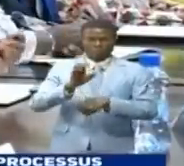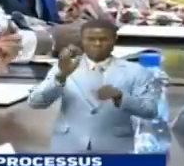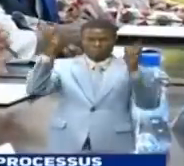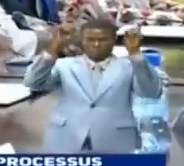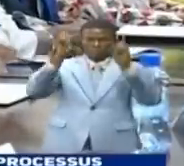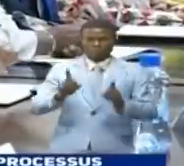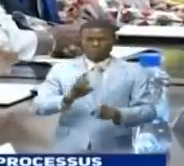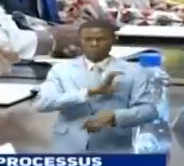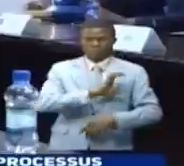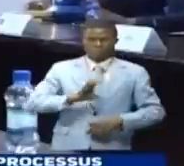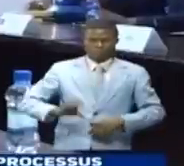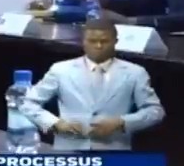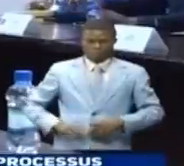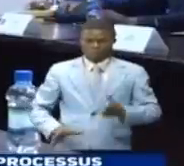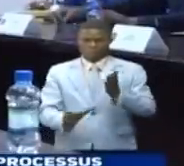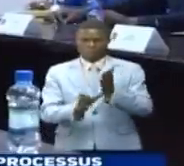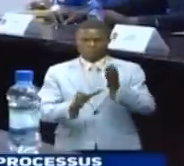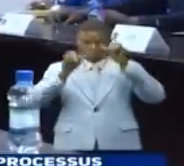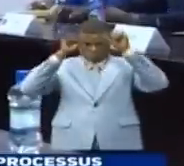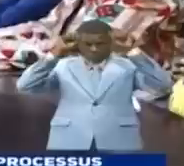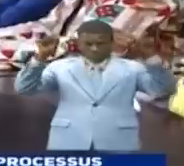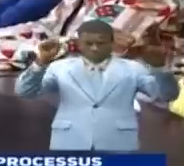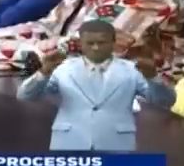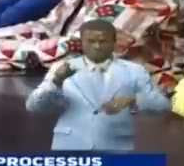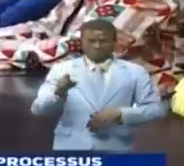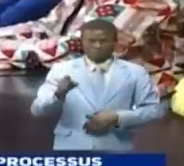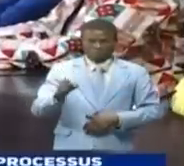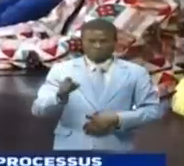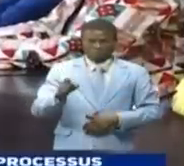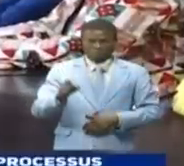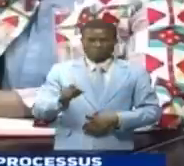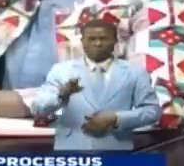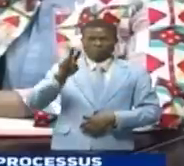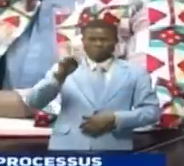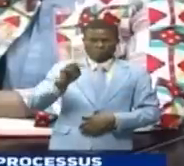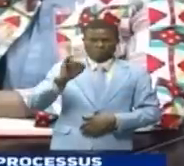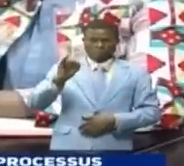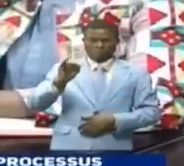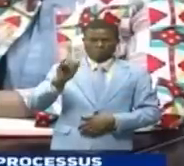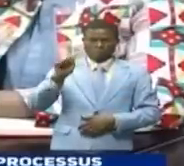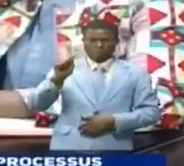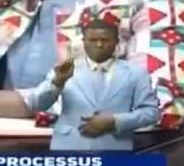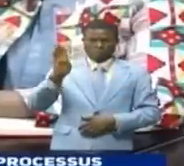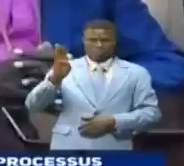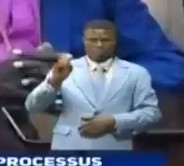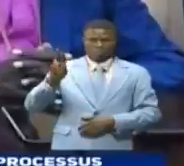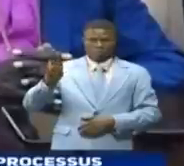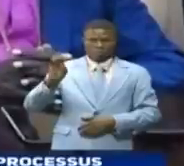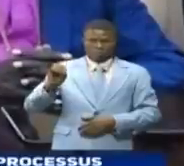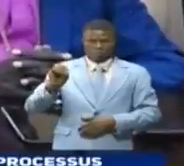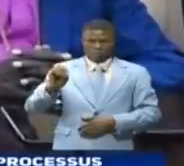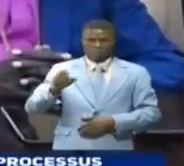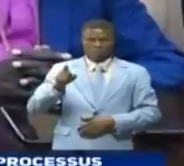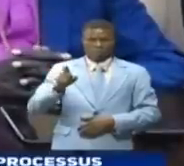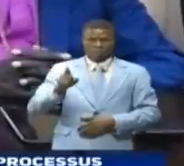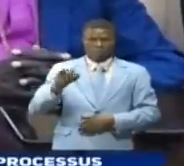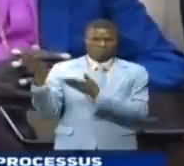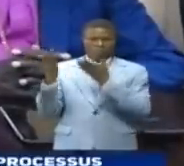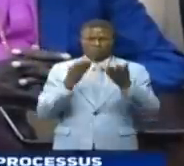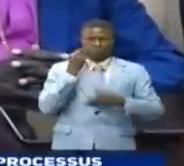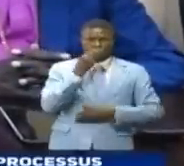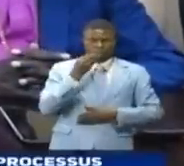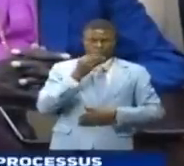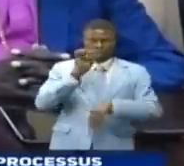CETA, conduite par son vice-président, révérend Martin Blaise Niaboro, accompagné du révérend pasteur Eric Ntsenga, porte-parole